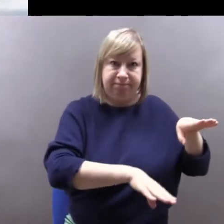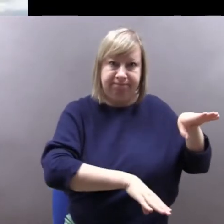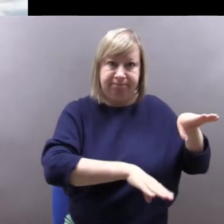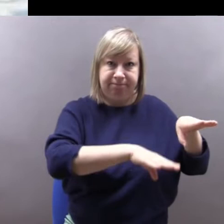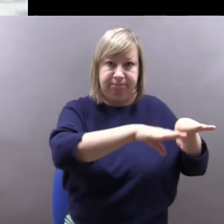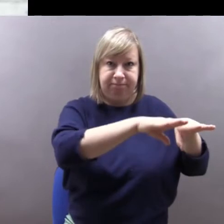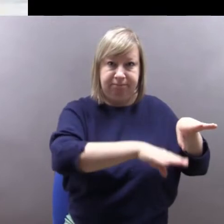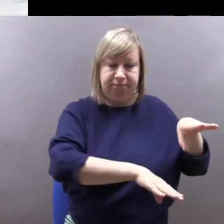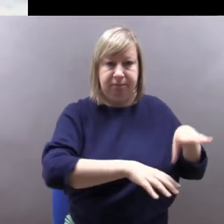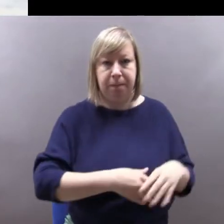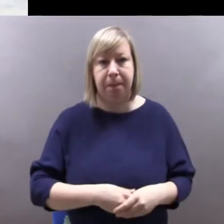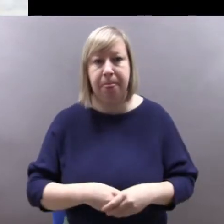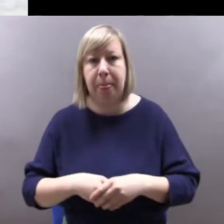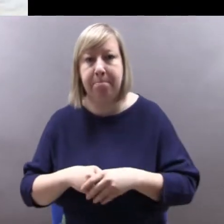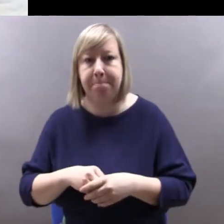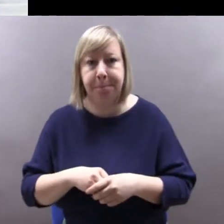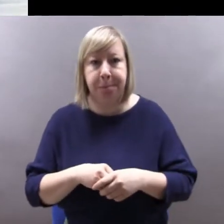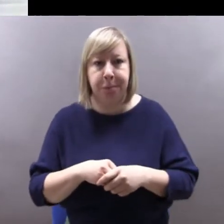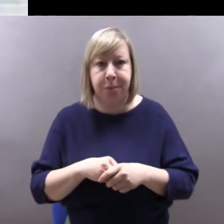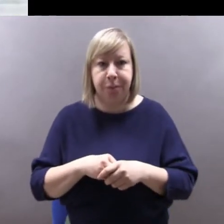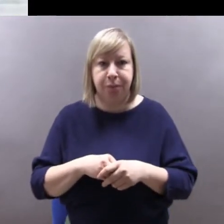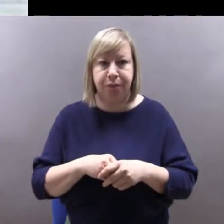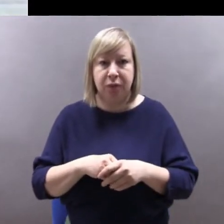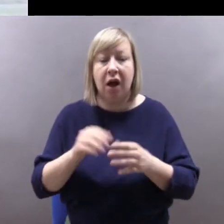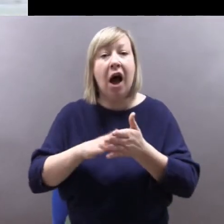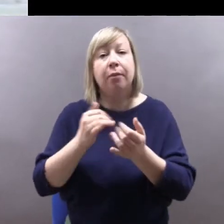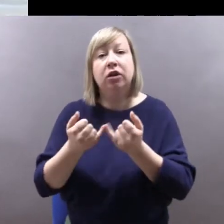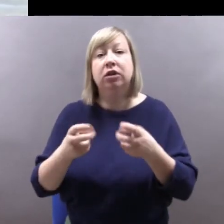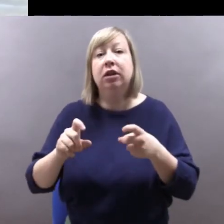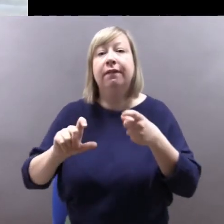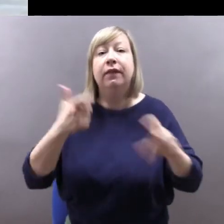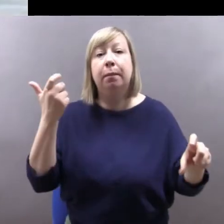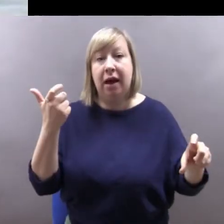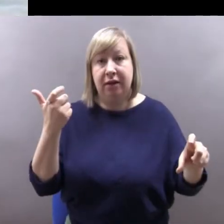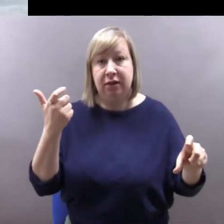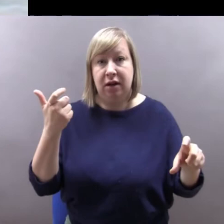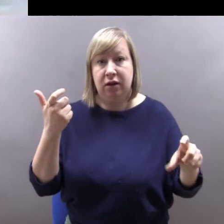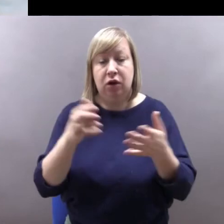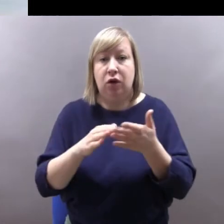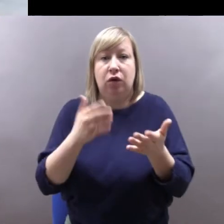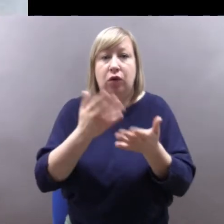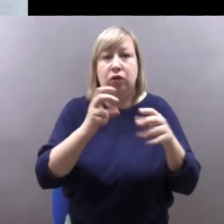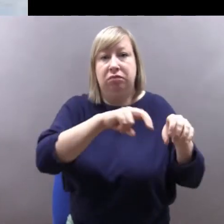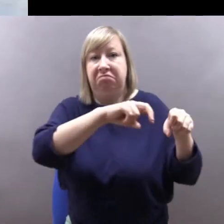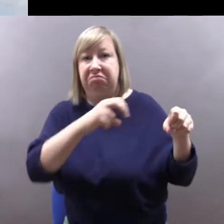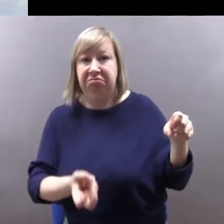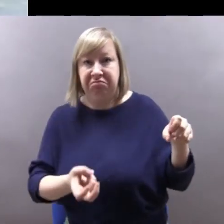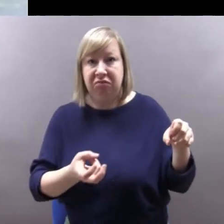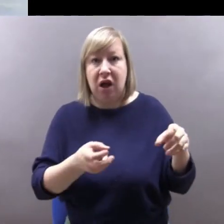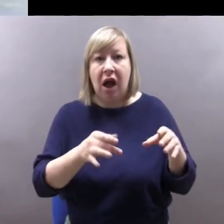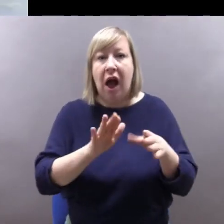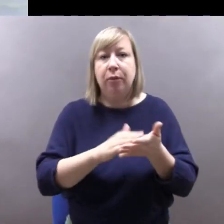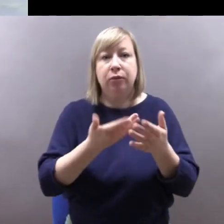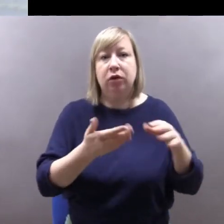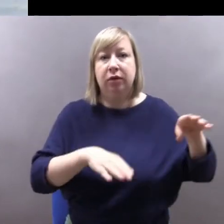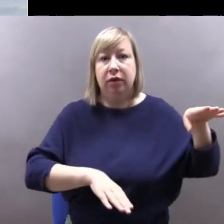przepisów nie jest możliwe rozwiązanie, takie jak Grzesiek mówisz, ponieważ w momencie, kiedy nastąpiłby wypadek, czyli spadłbyś